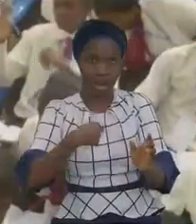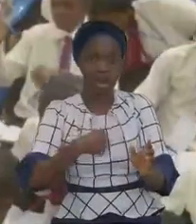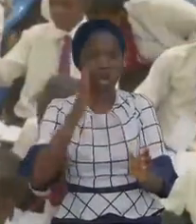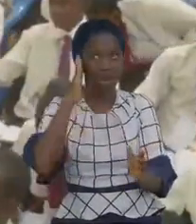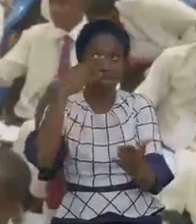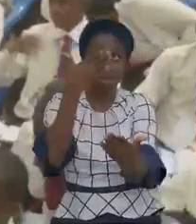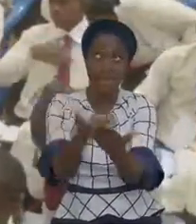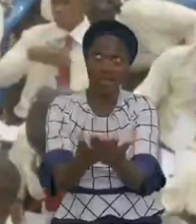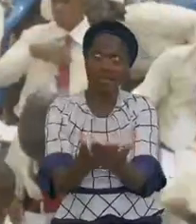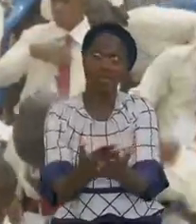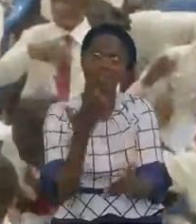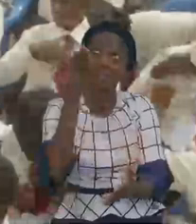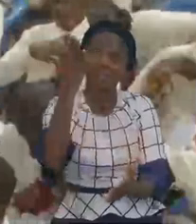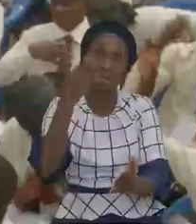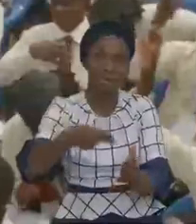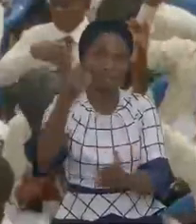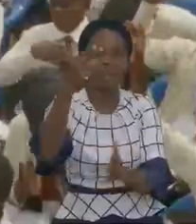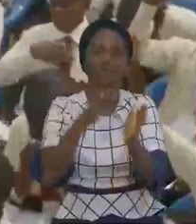Dis-le pour toi-même.